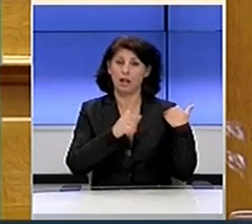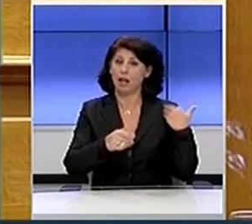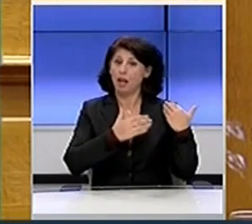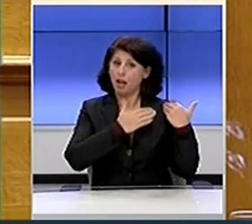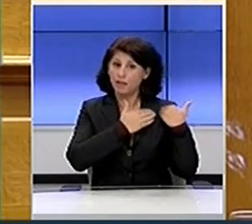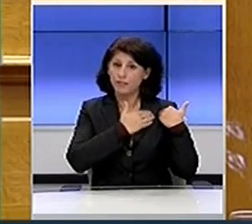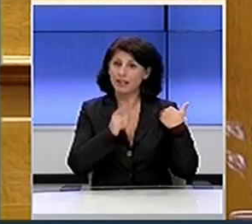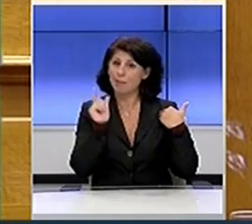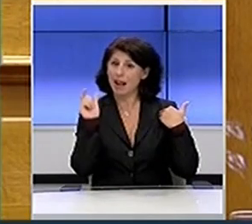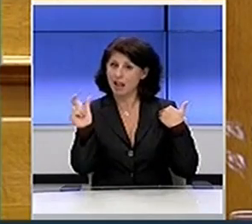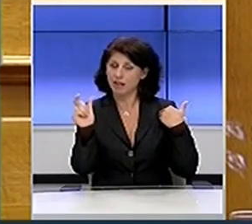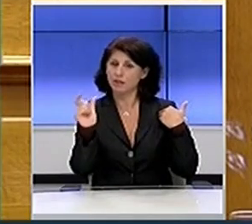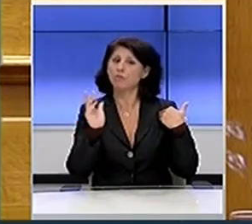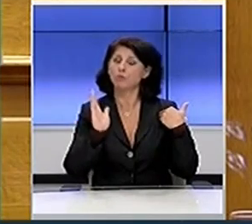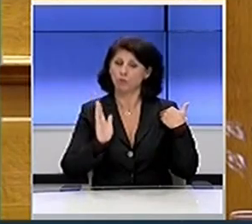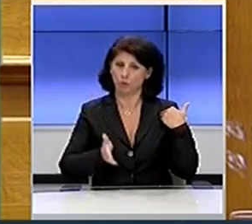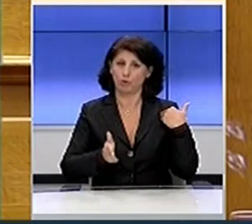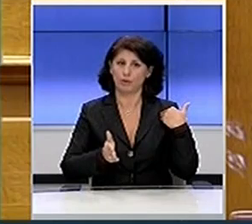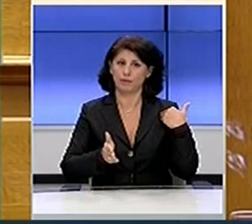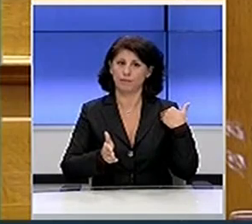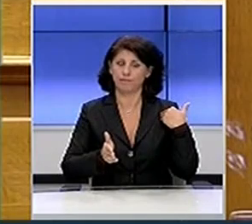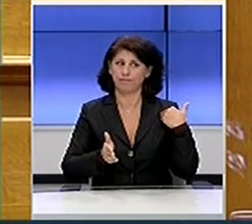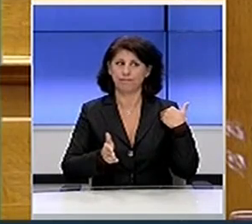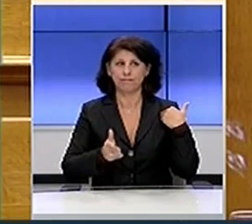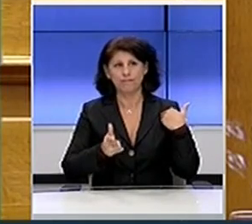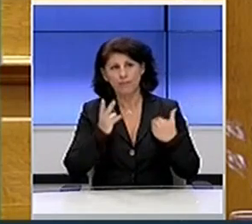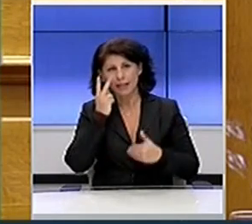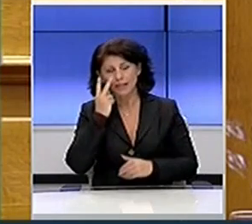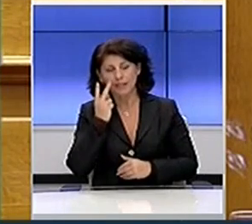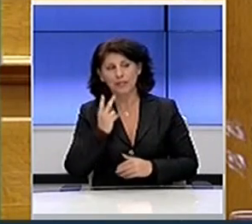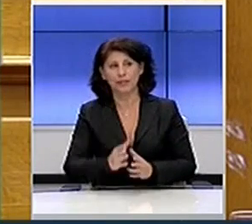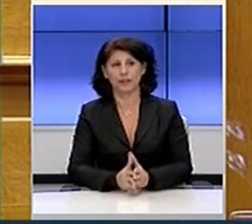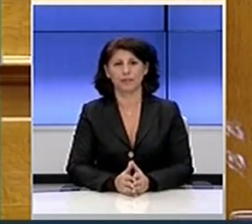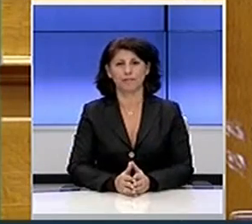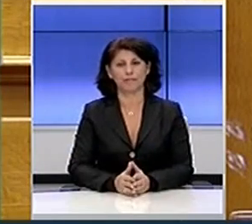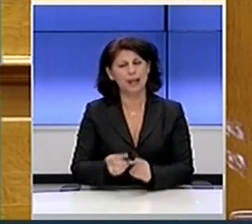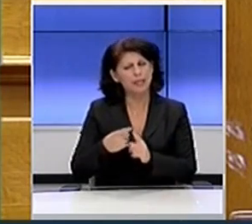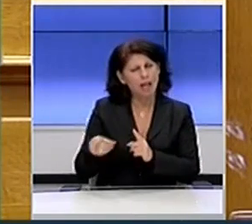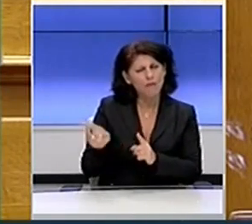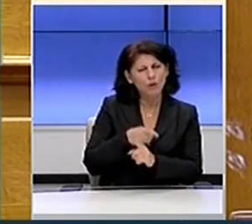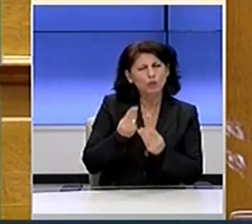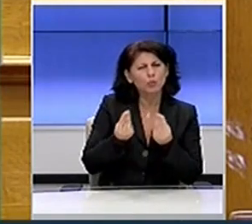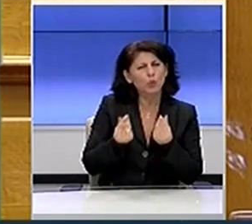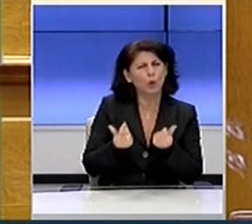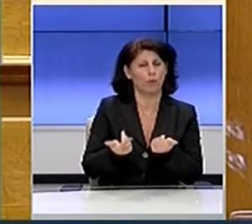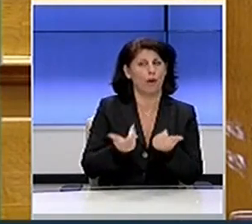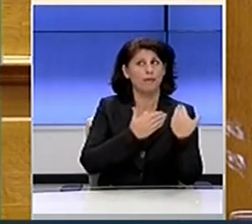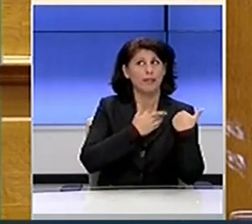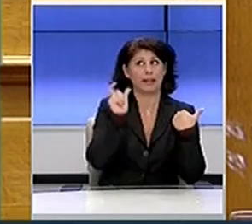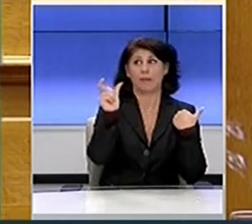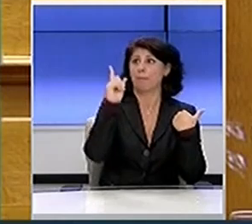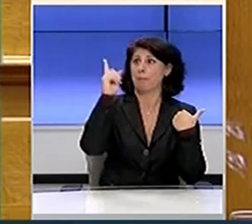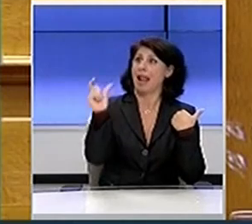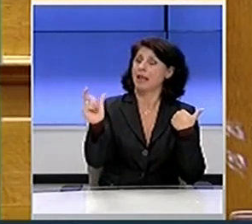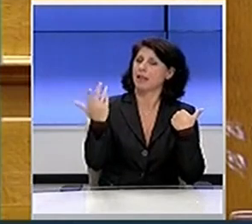ευθύνη είναι μια λέξη που μπορεί κανείς να την διαβάσει από δύο διαφορετικές οπτικές. Μπορεί